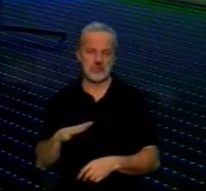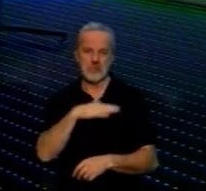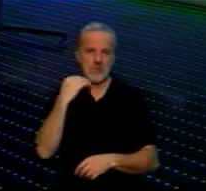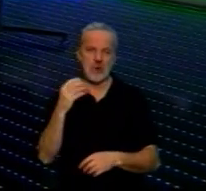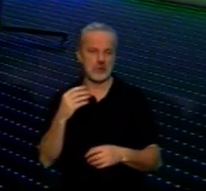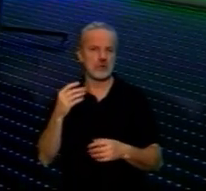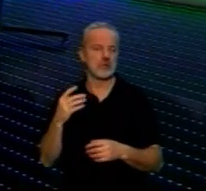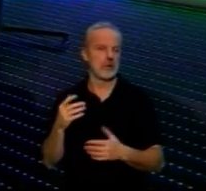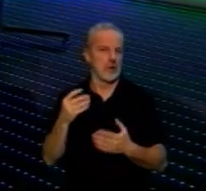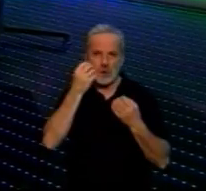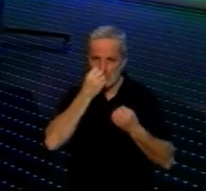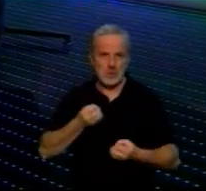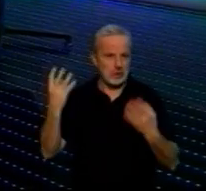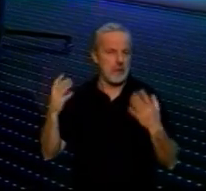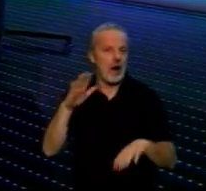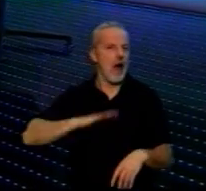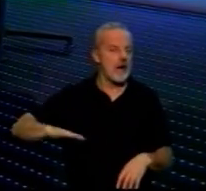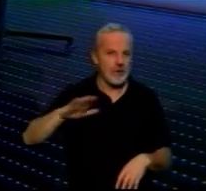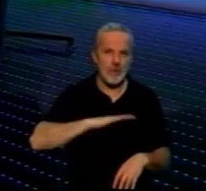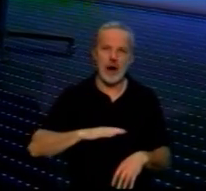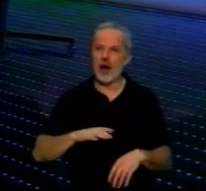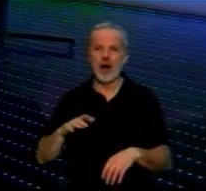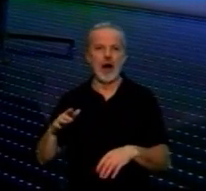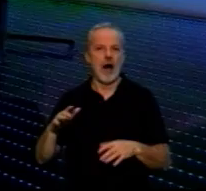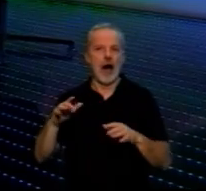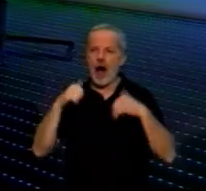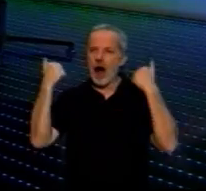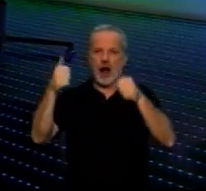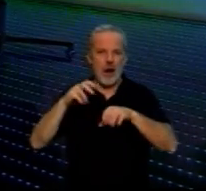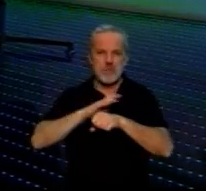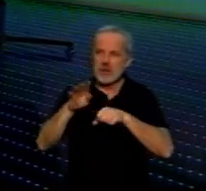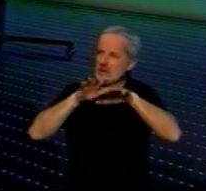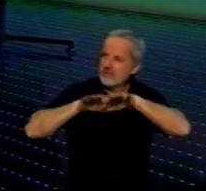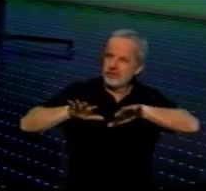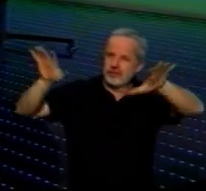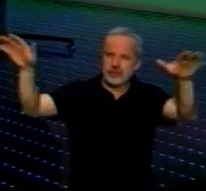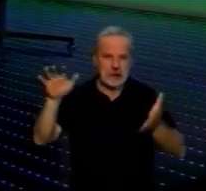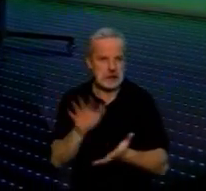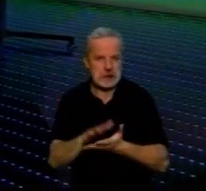závody sprinterů, tak to prostě celá ta hala se na ně těší a je to vyvrcholení